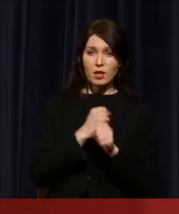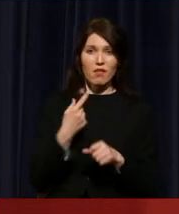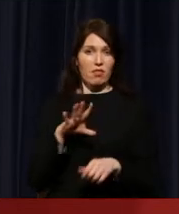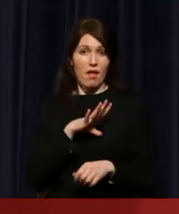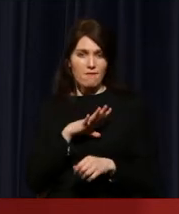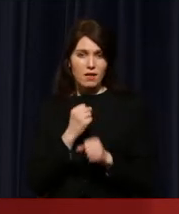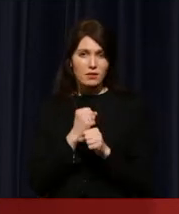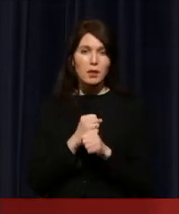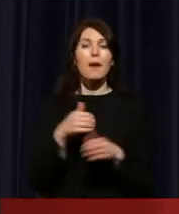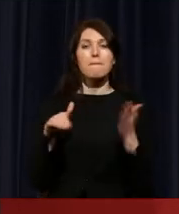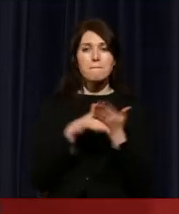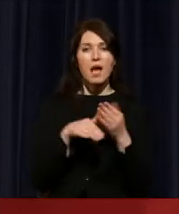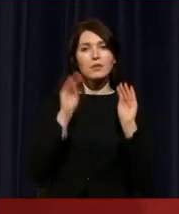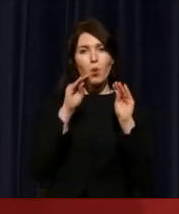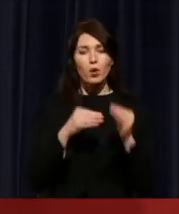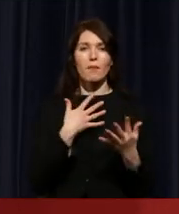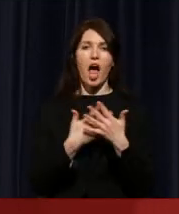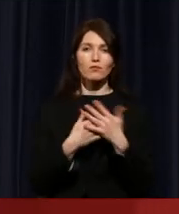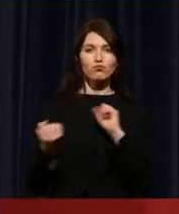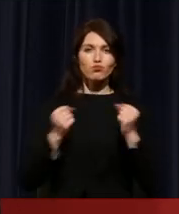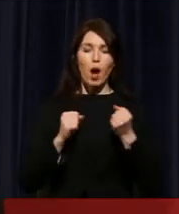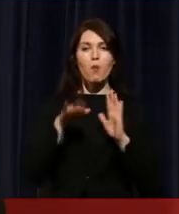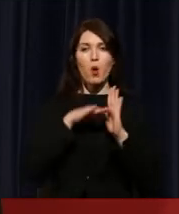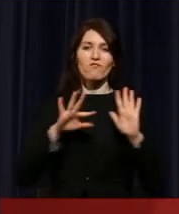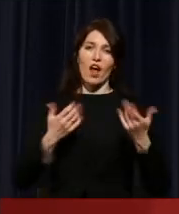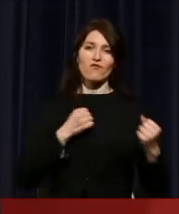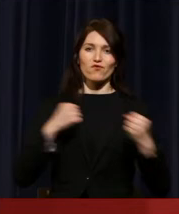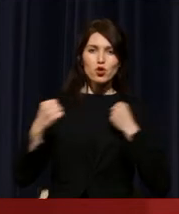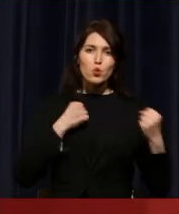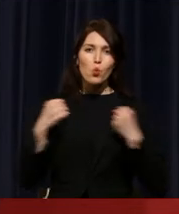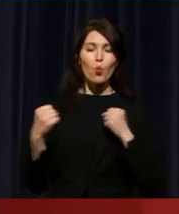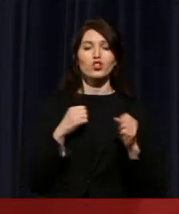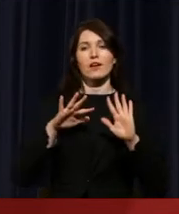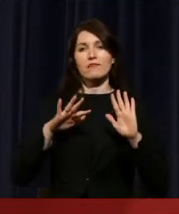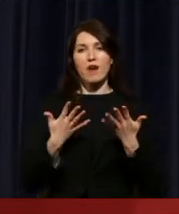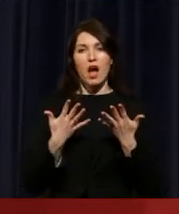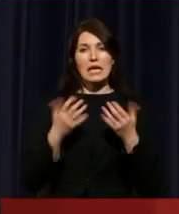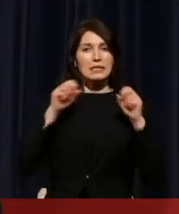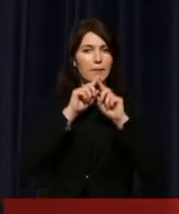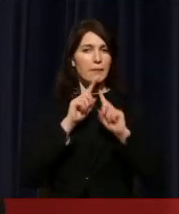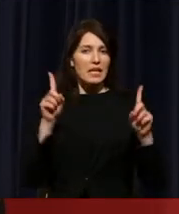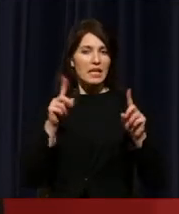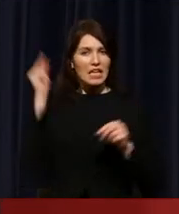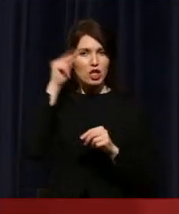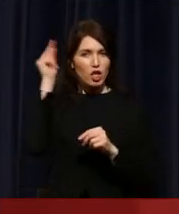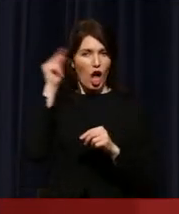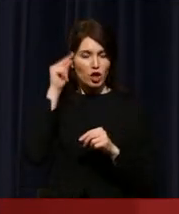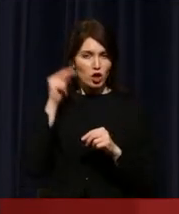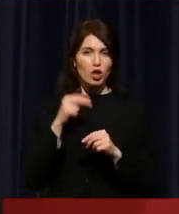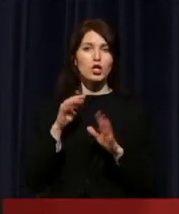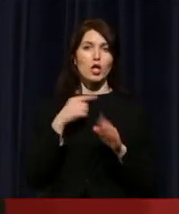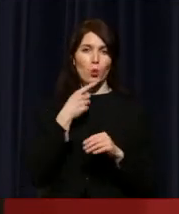palīdz sastādīt tātad programmu, aktivitāšu programmu, vai tā ir vingrošana, vai tas ir specifisks treniņš, ja mēs runājam